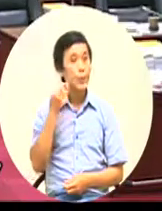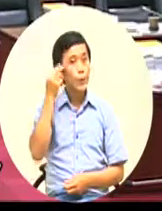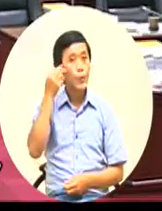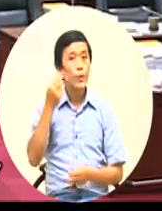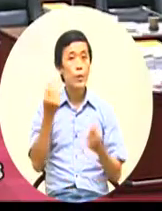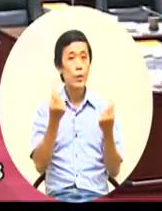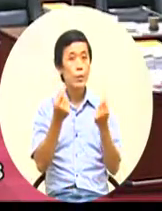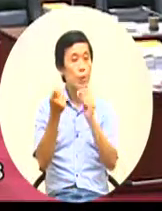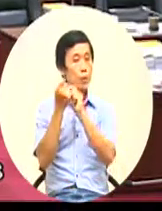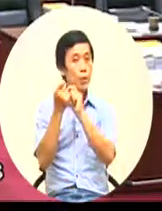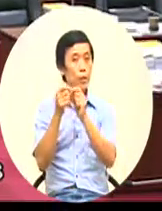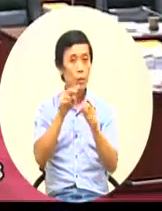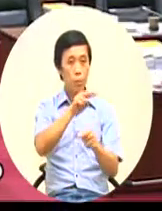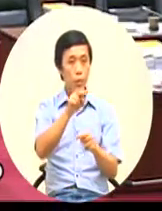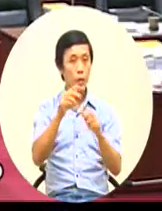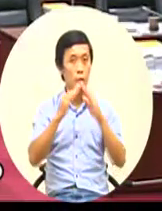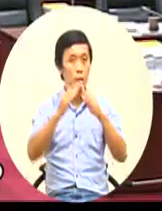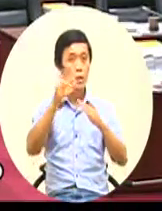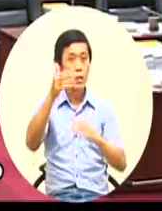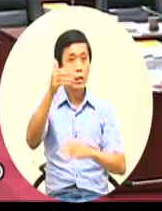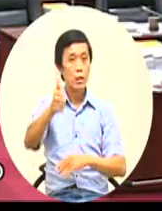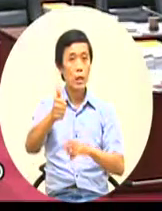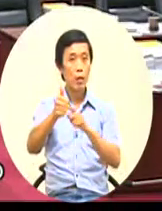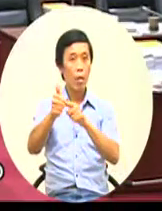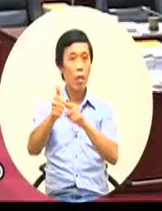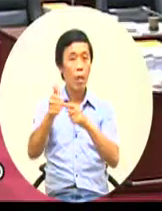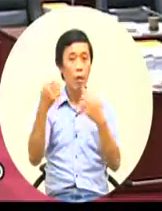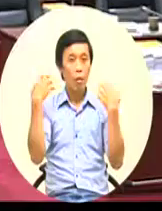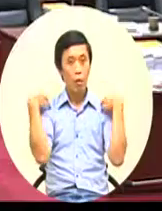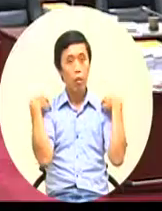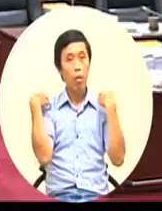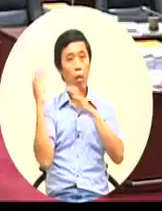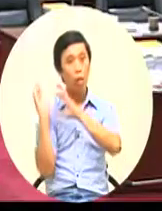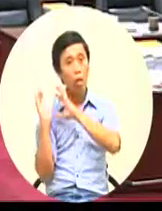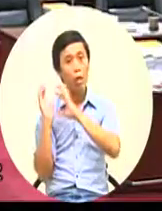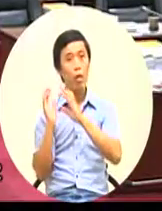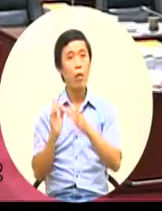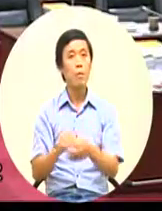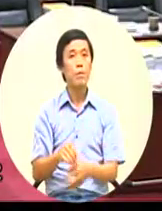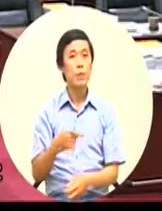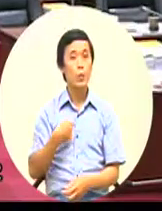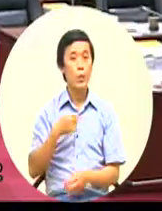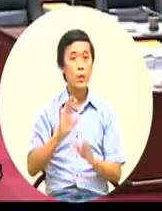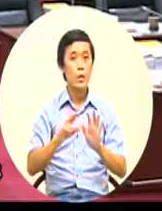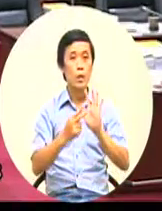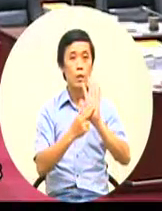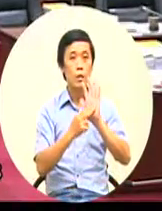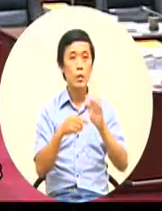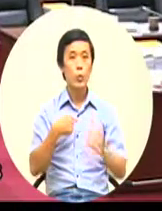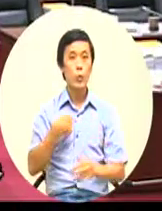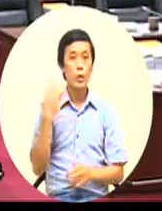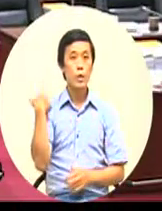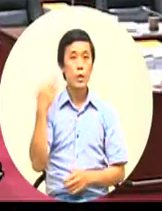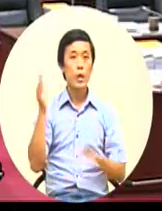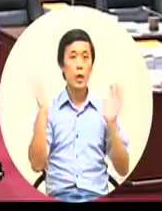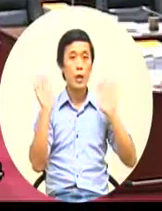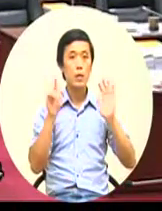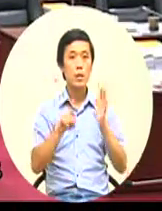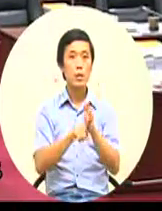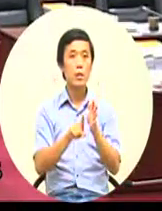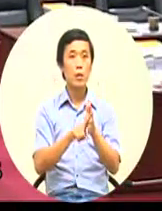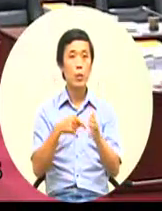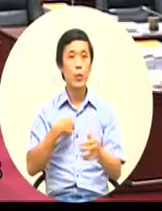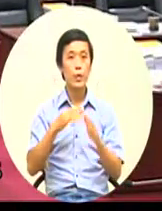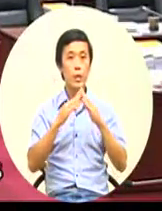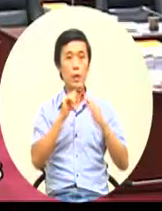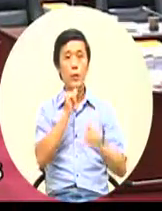到市长承受这么大的压力，我在这里要讲几句公道话。我细汉因阮家较散，所以